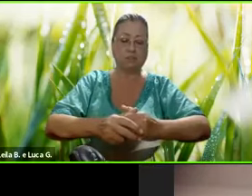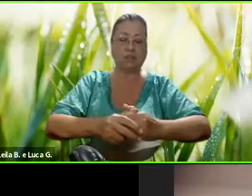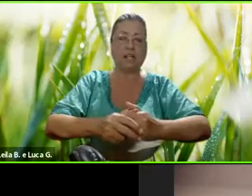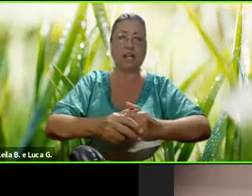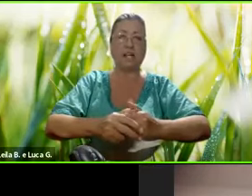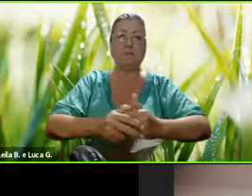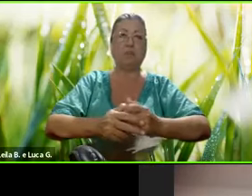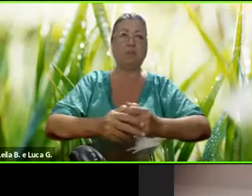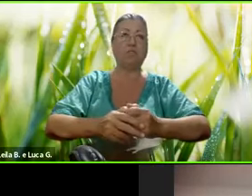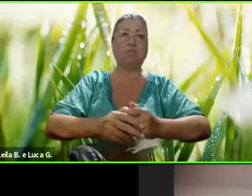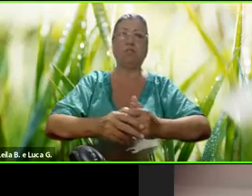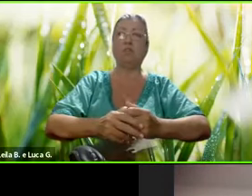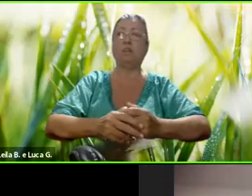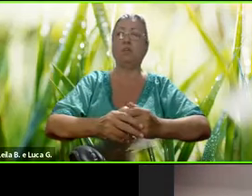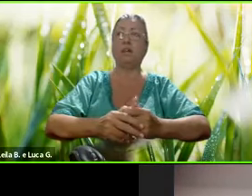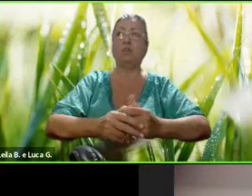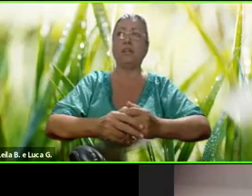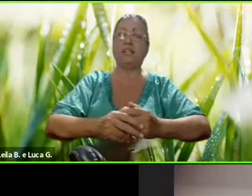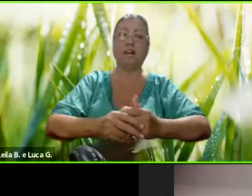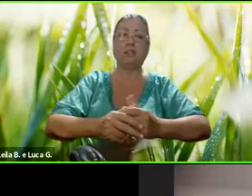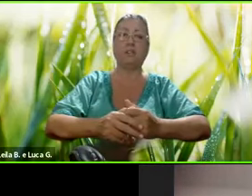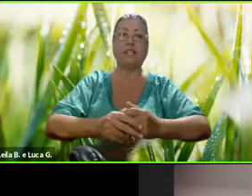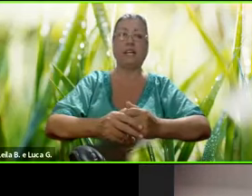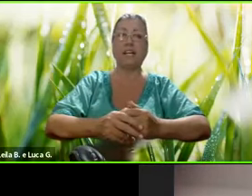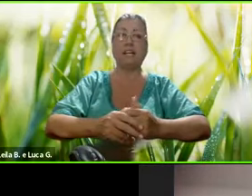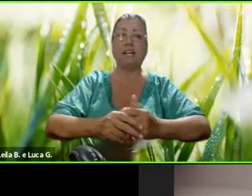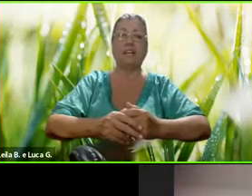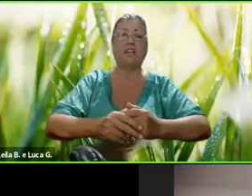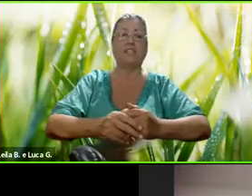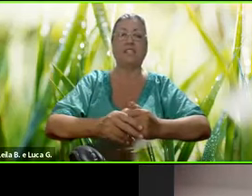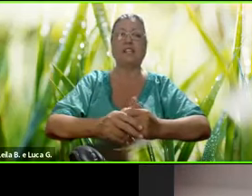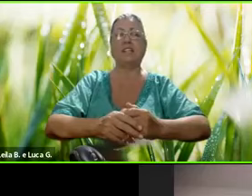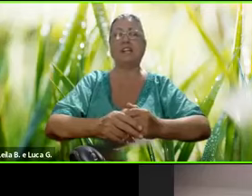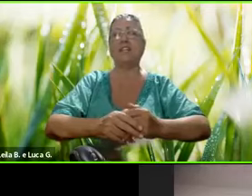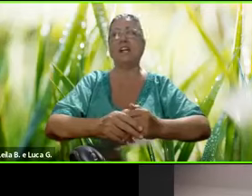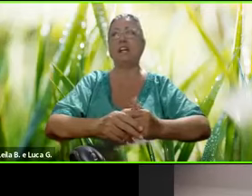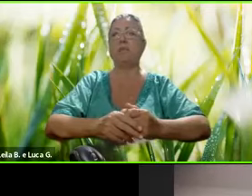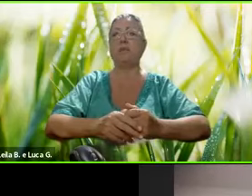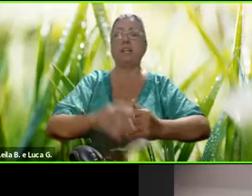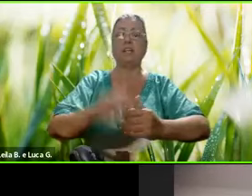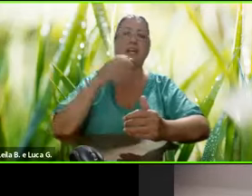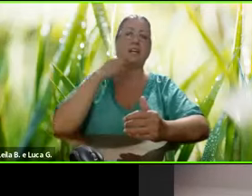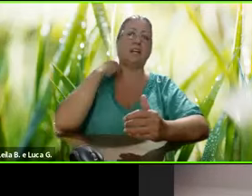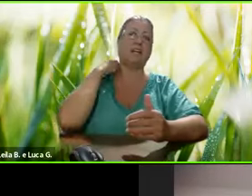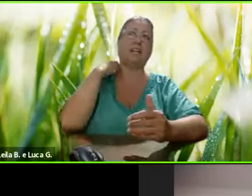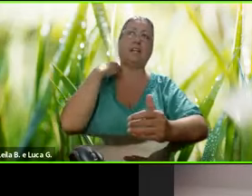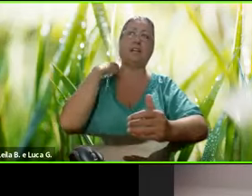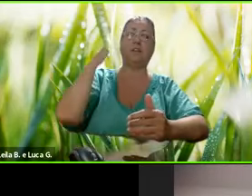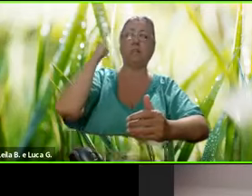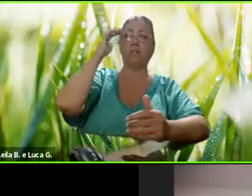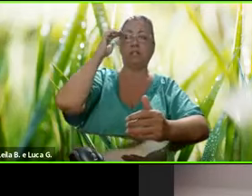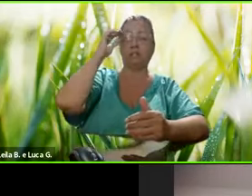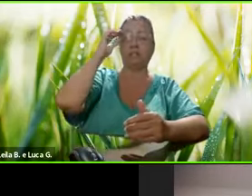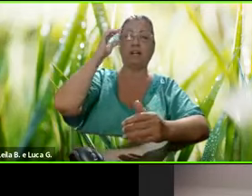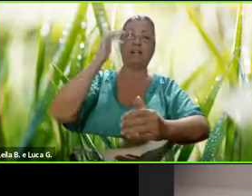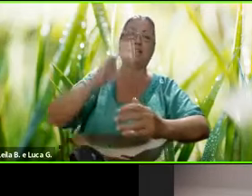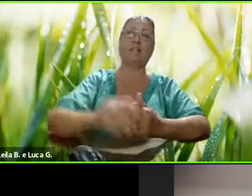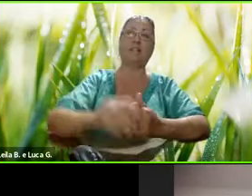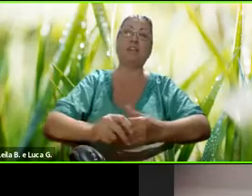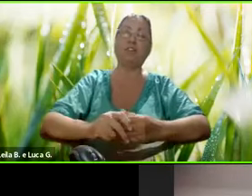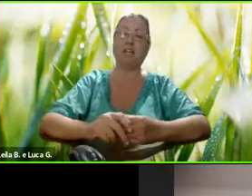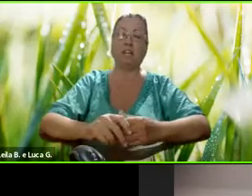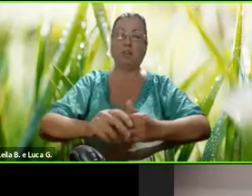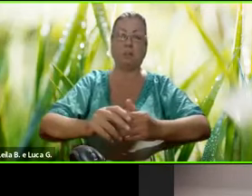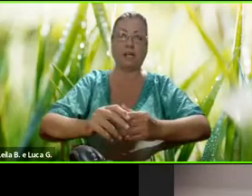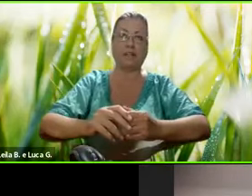dello specchio dell'anima. Oggi no, ancora non è entrato Andrea. Se entra Andrea, poi chiederò a lui